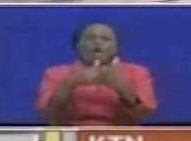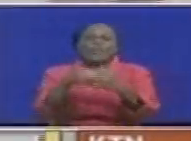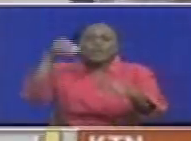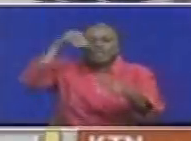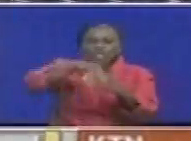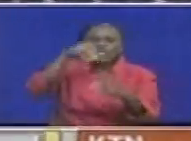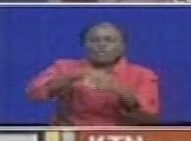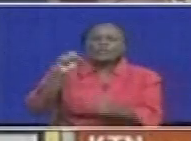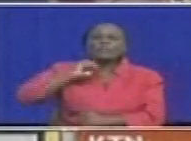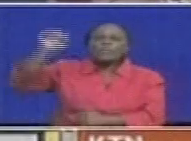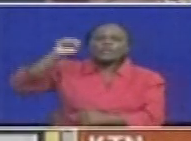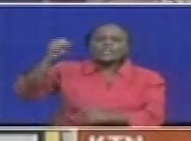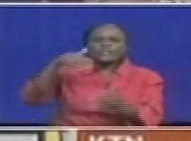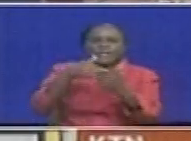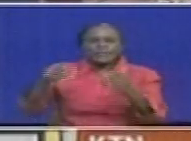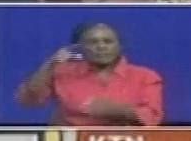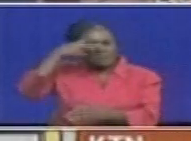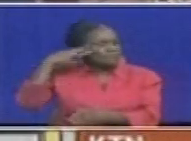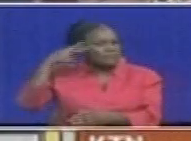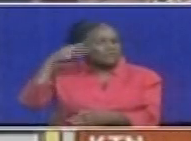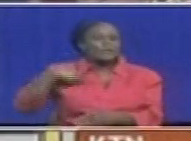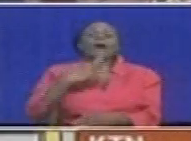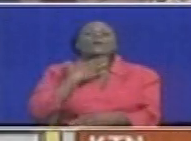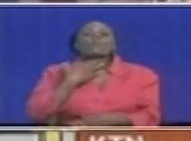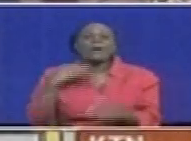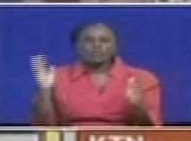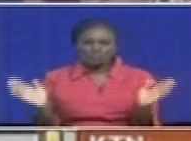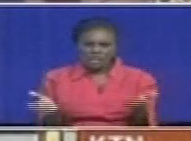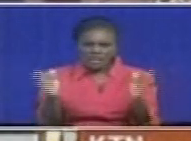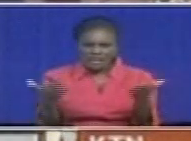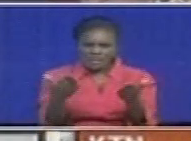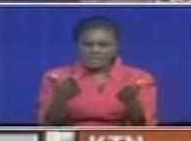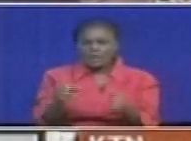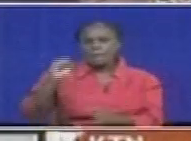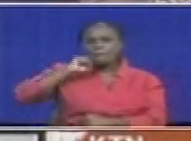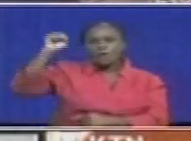vita dhidi ya ugaidi. Na mimi ningependa kusii wanasiasa,